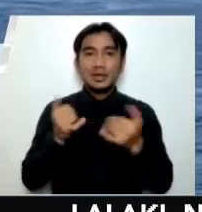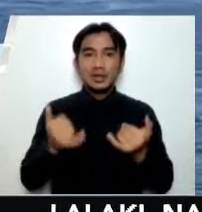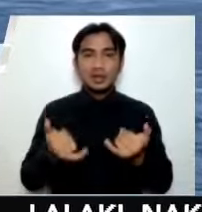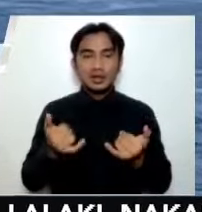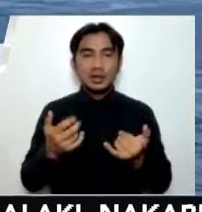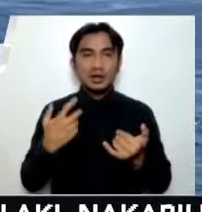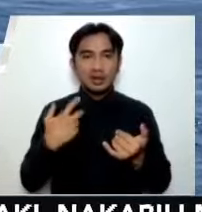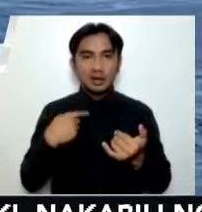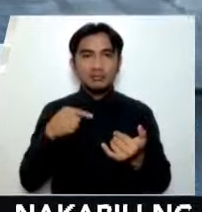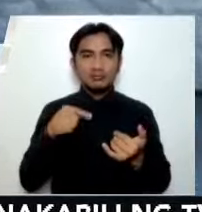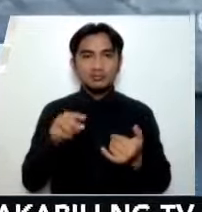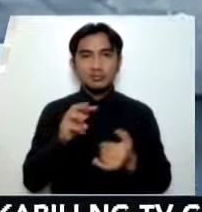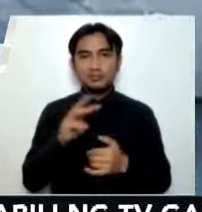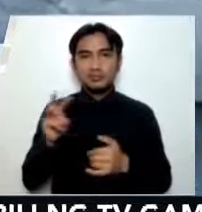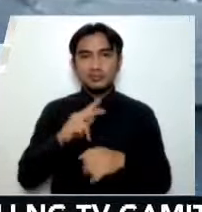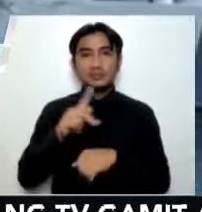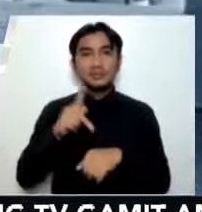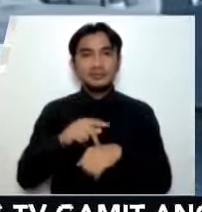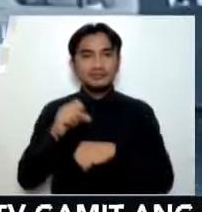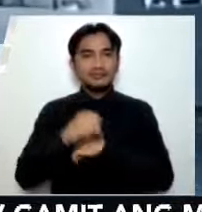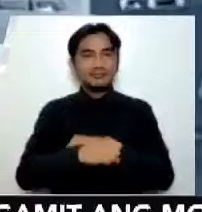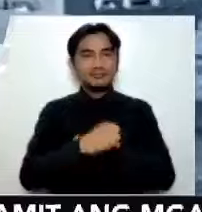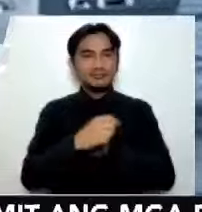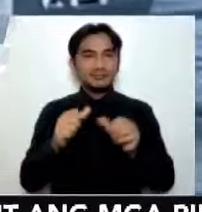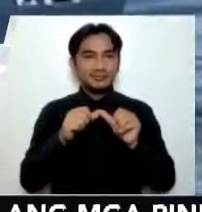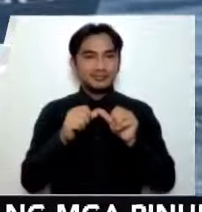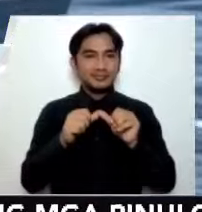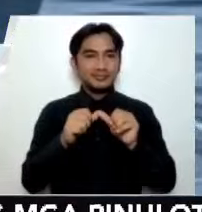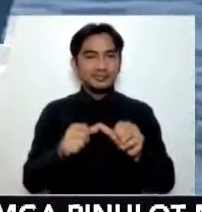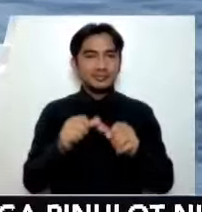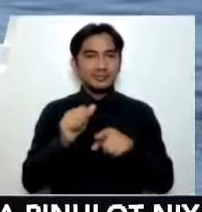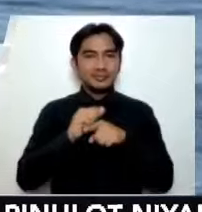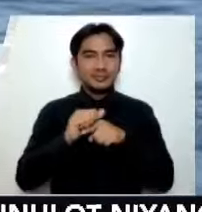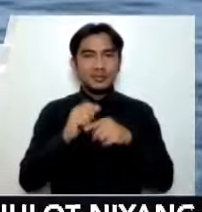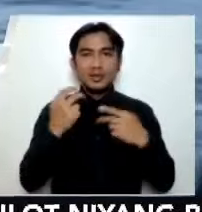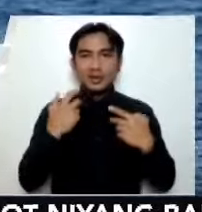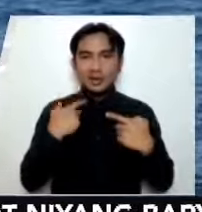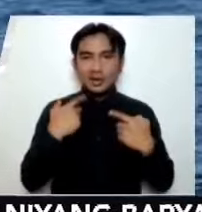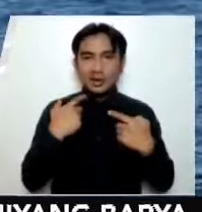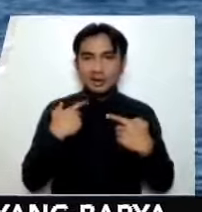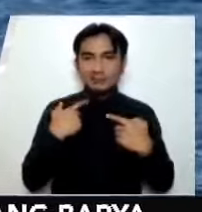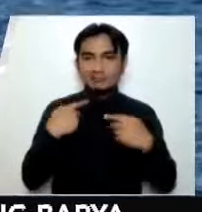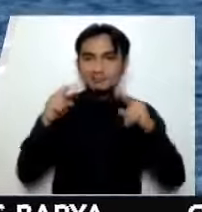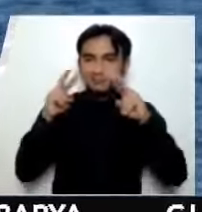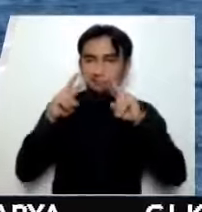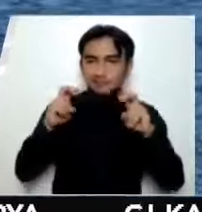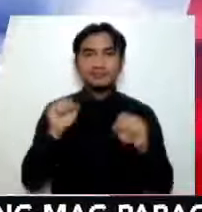West Philippine Sea kung saan magsasagawa ng maritime search and rescue